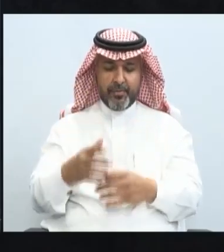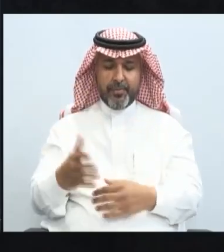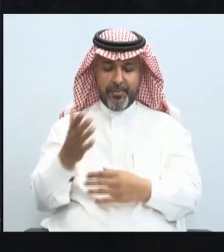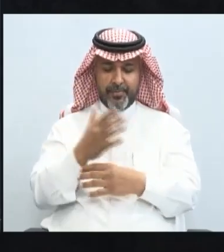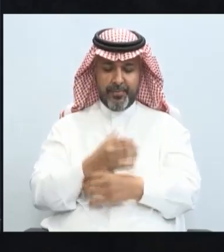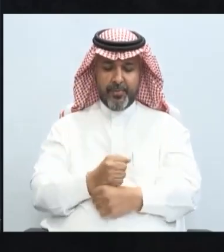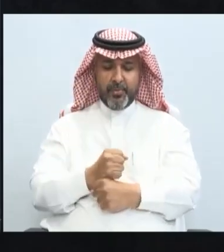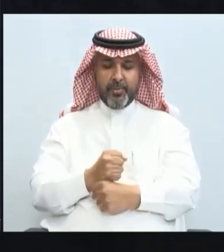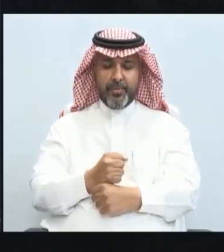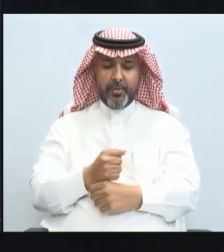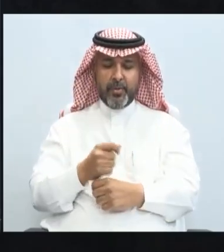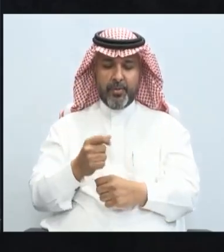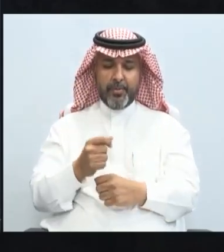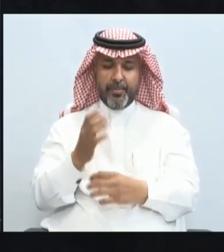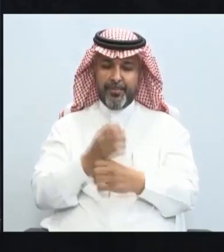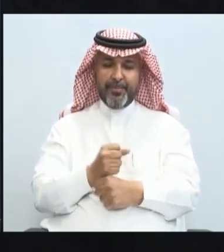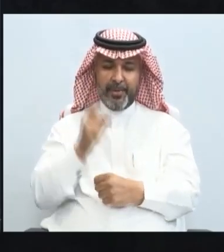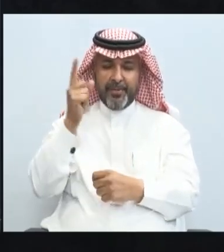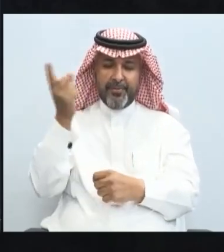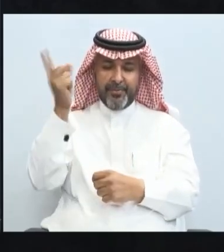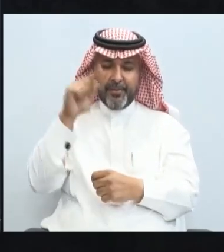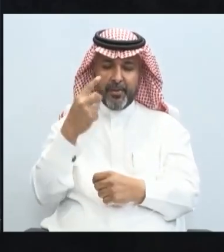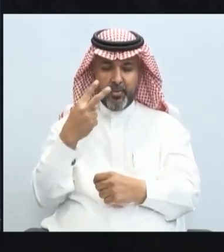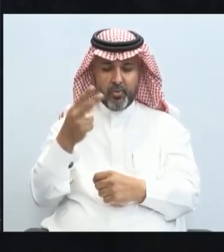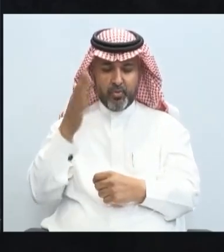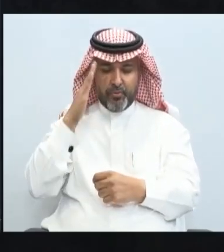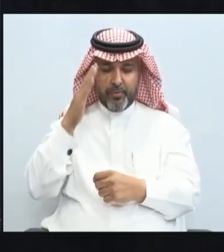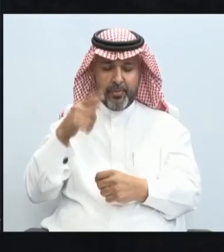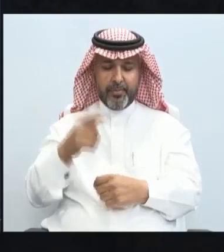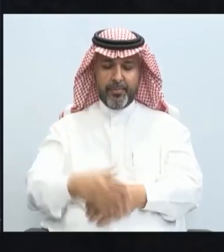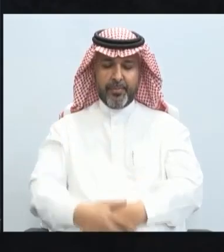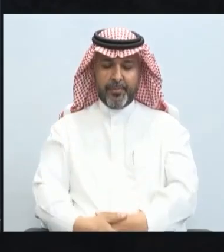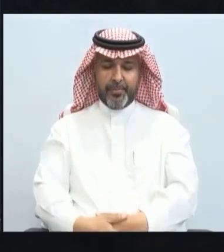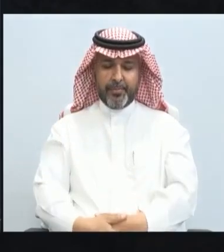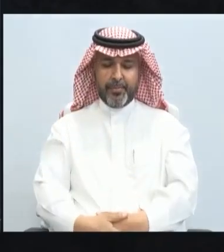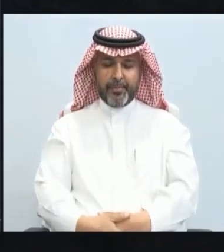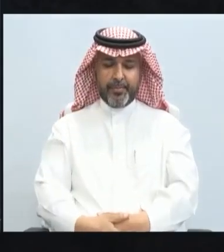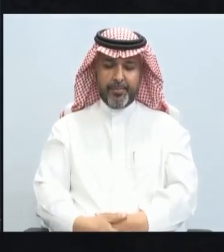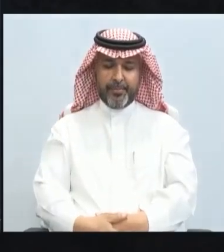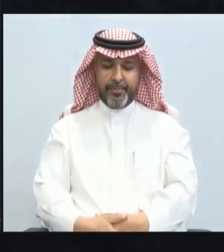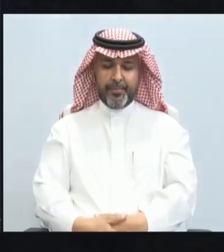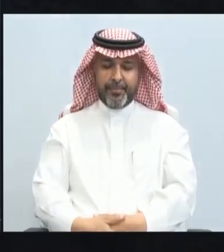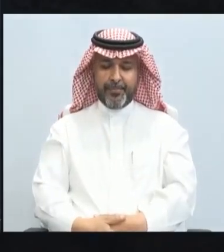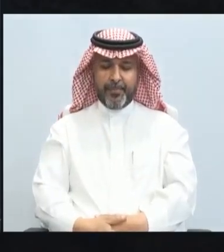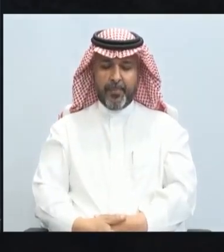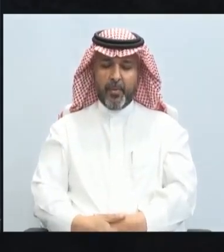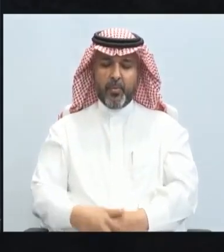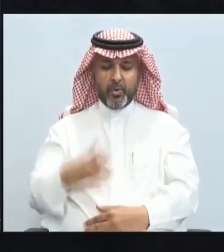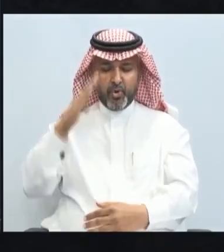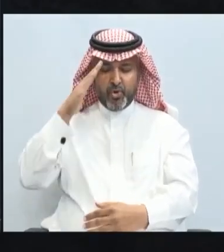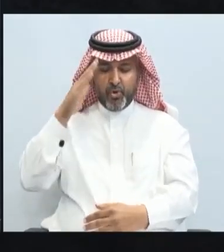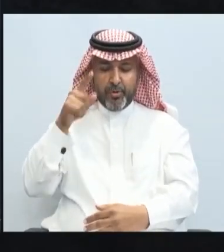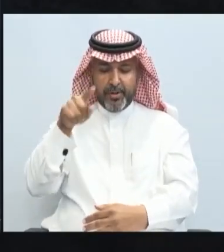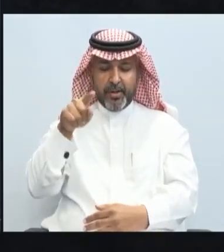من تعاون معي في تقديم هذا الدروس اخي مقدم الاشاره والمشرف التربوي والاخوه المصورين